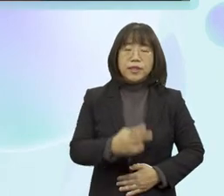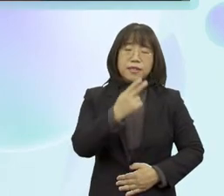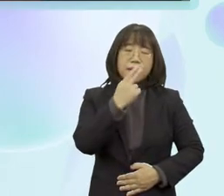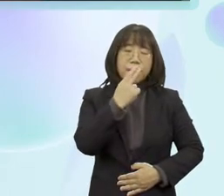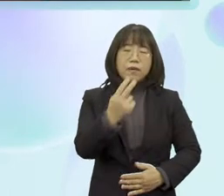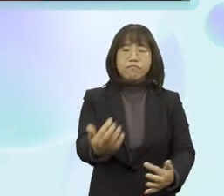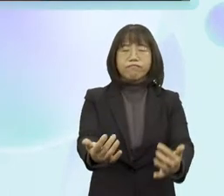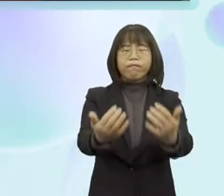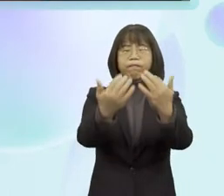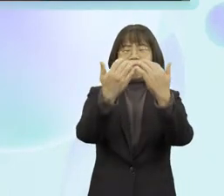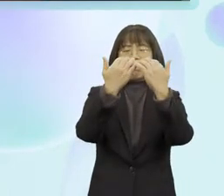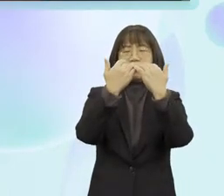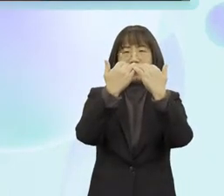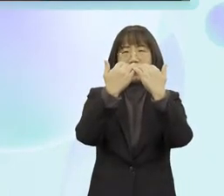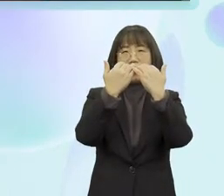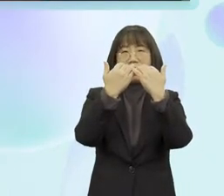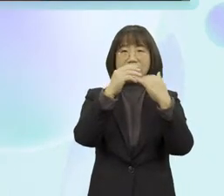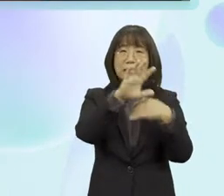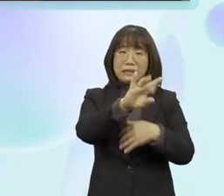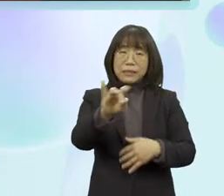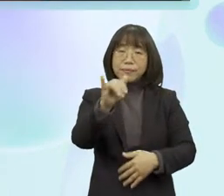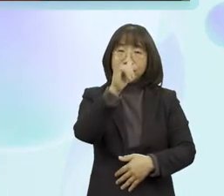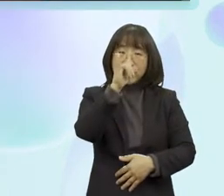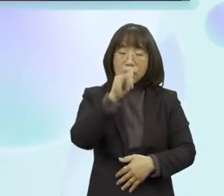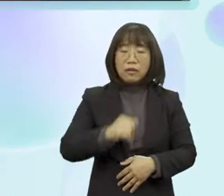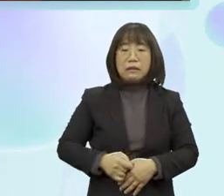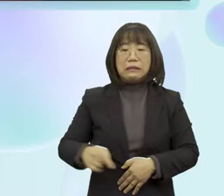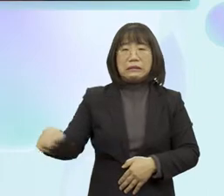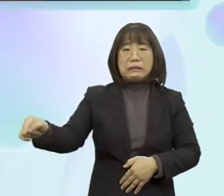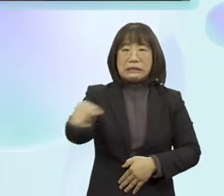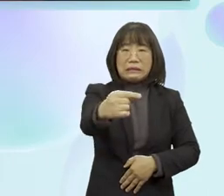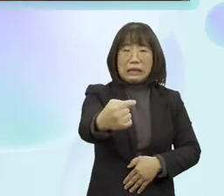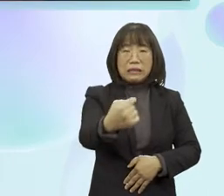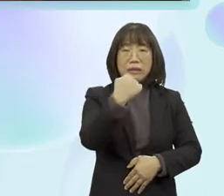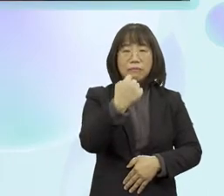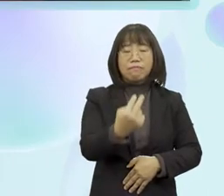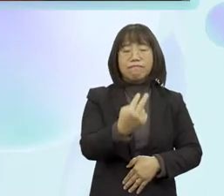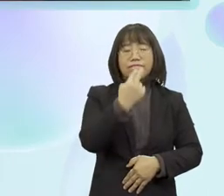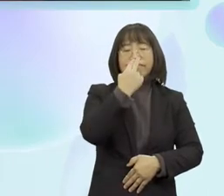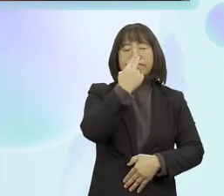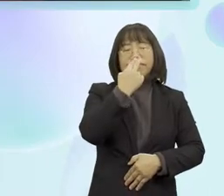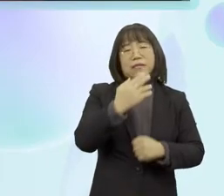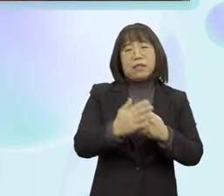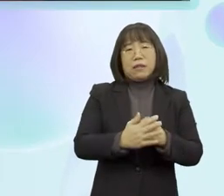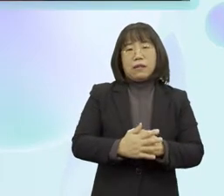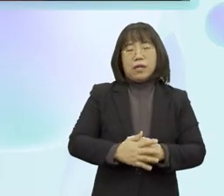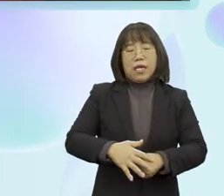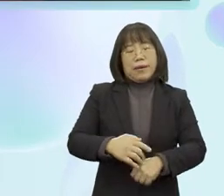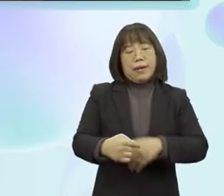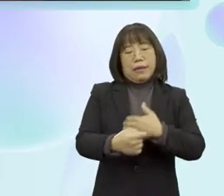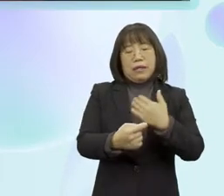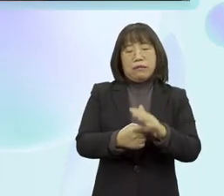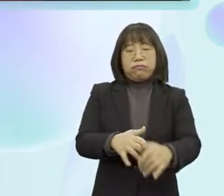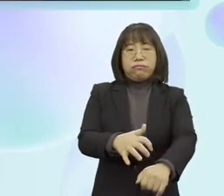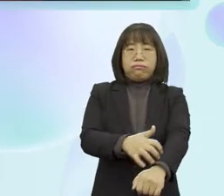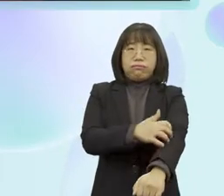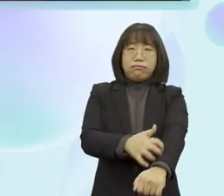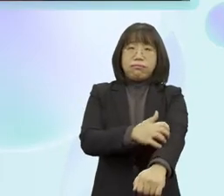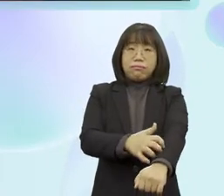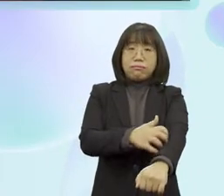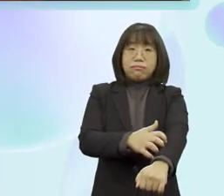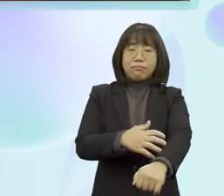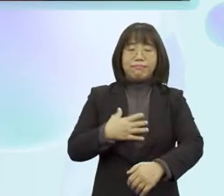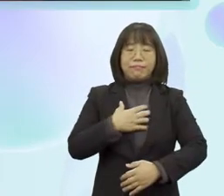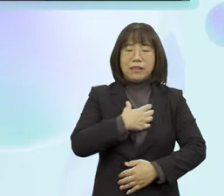원치않는 담배연기 맡아본 적 있으실 텐데요 이렇게 간접흡연에 노출되면 냄새로 인한 불쾌감 뿐 아니라